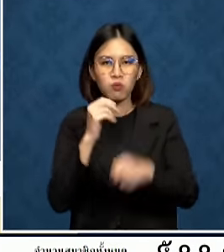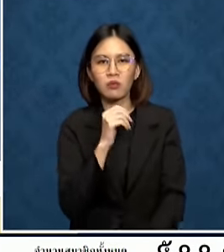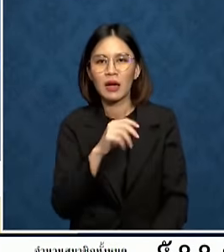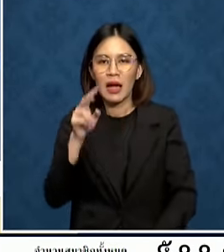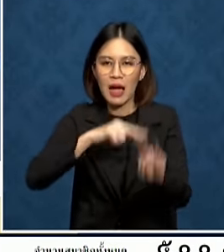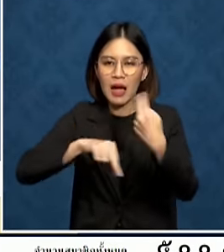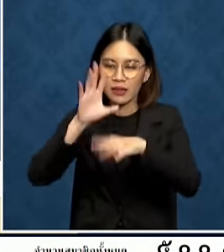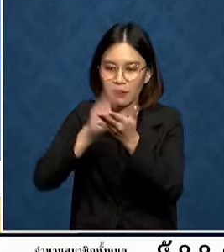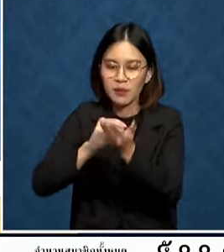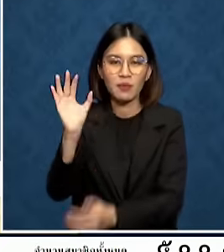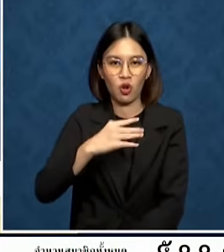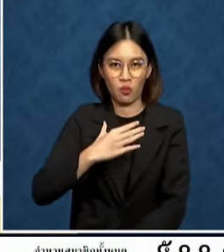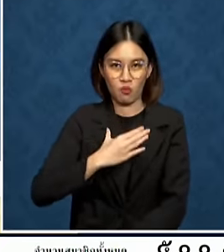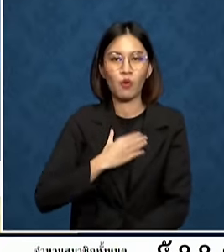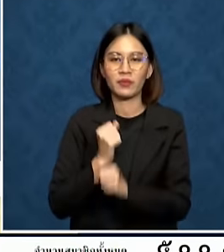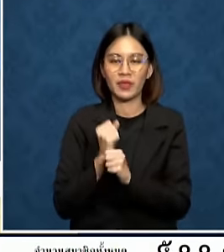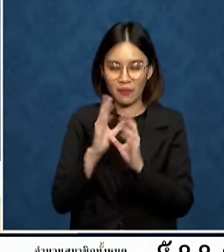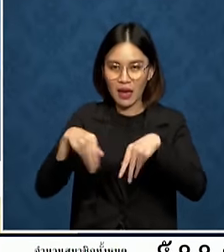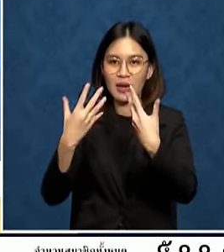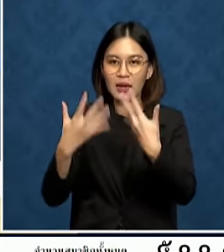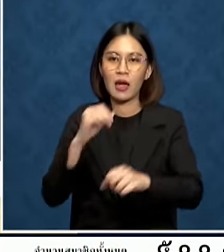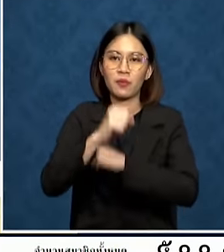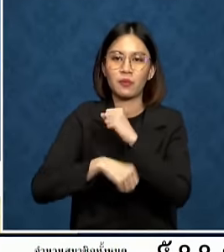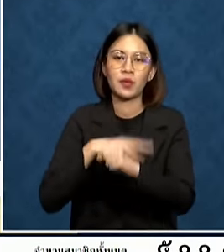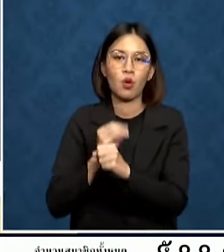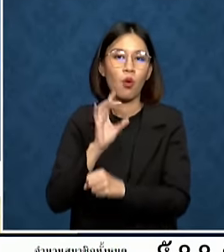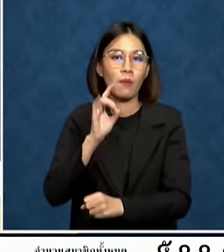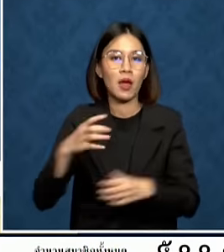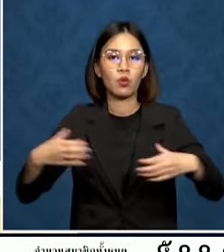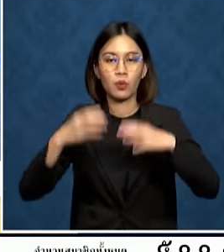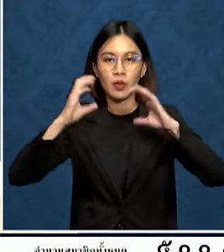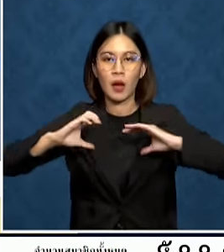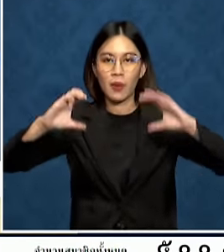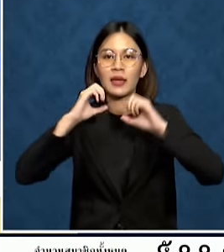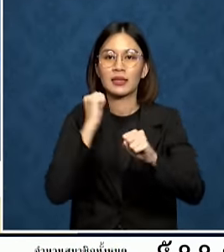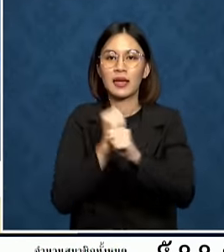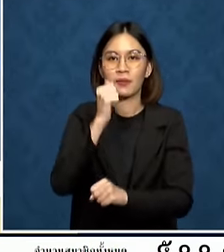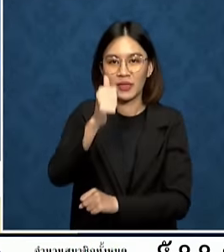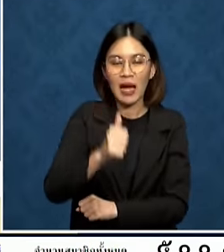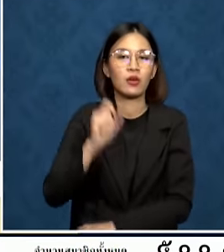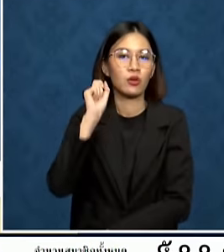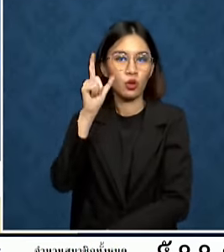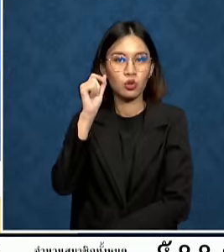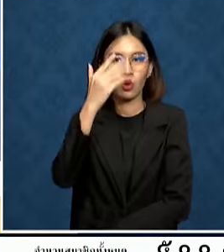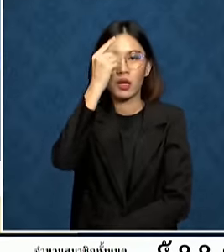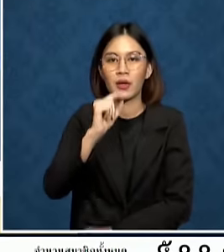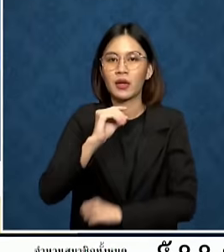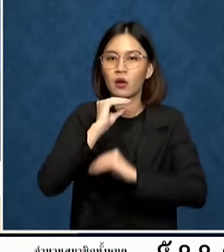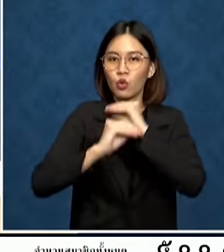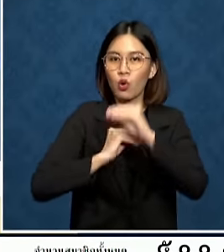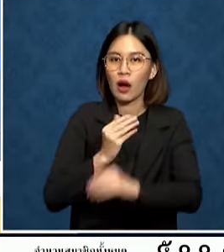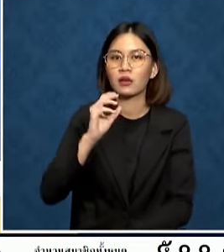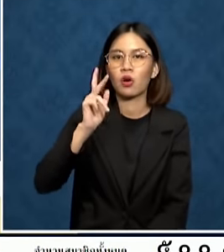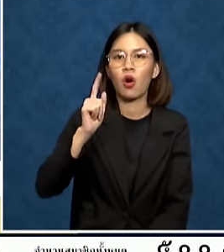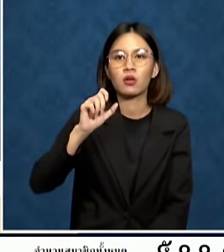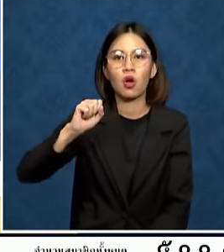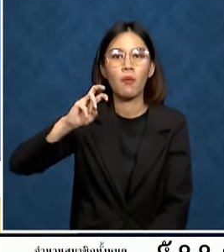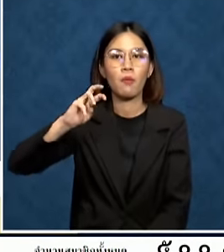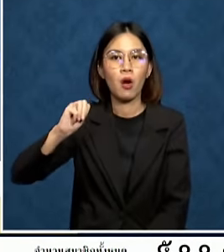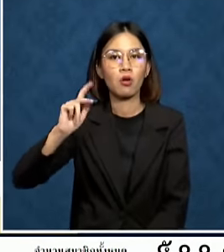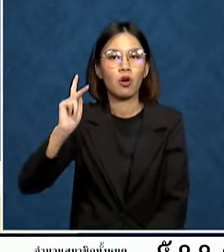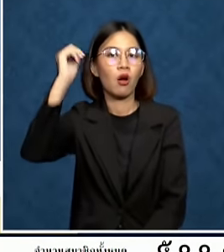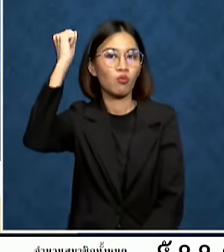ข้อมูลครับผมทำการบ้านมาให้แล้วนะครับในงบปี 68รัฐบาลสามารถทำเรื่องนี้ได้ทันทีเพราะมีโครงการที่ขสมกของบ